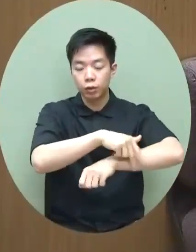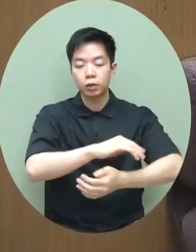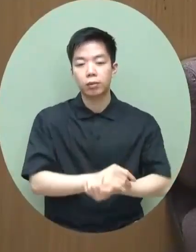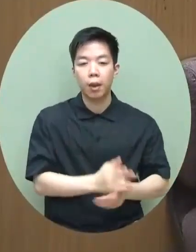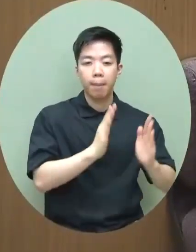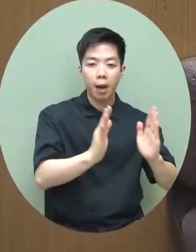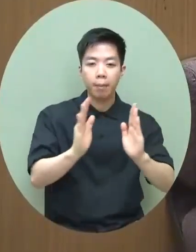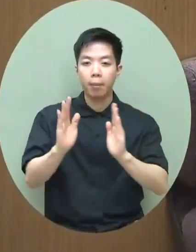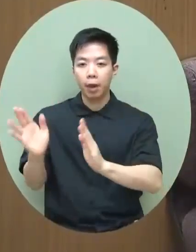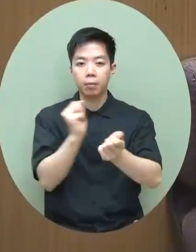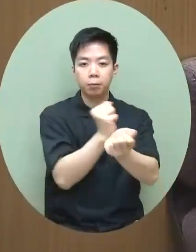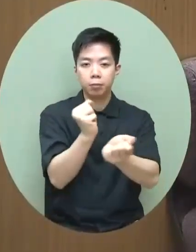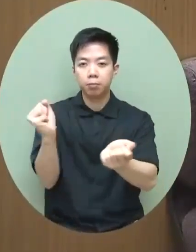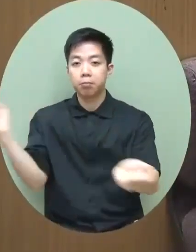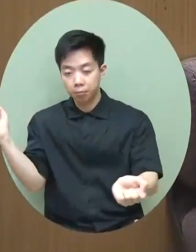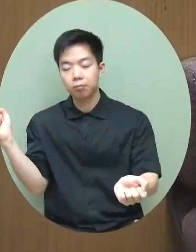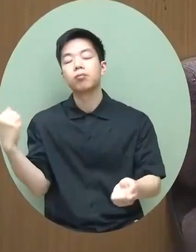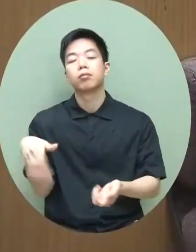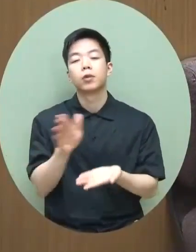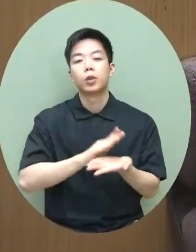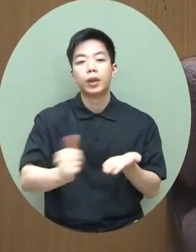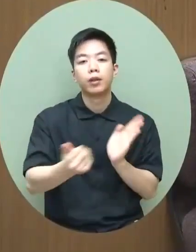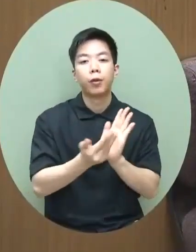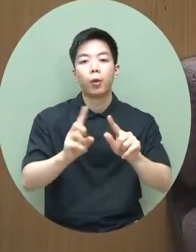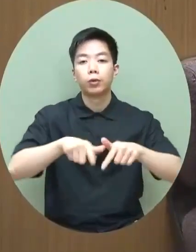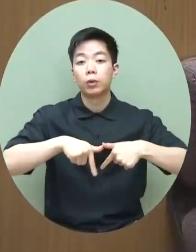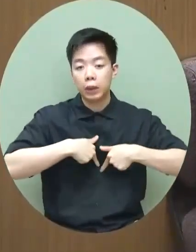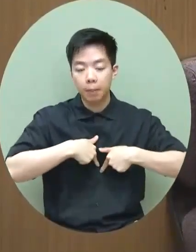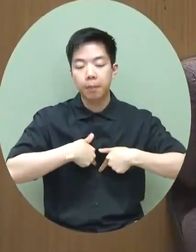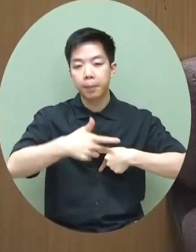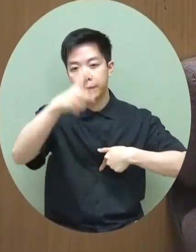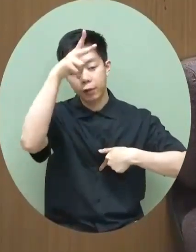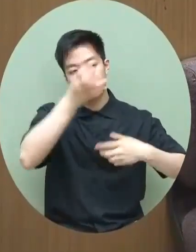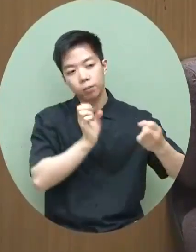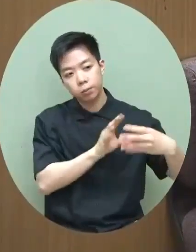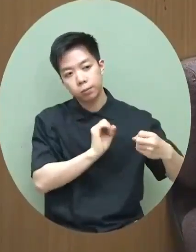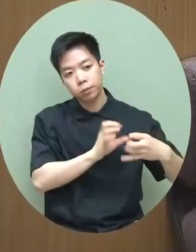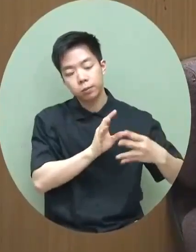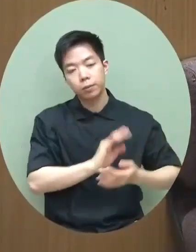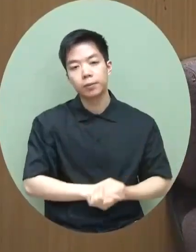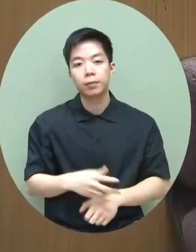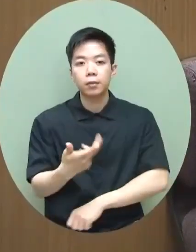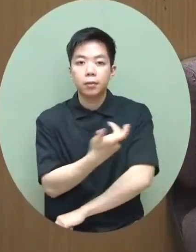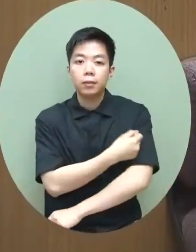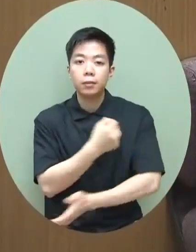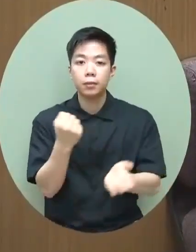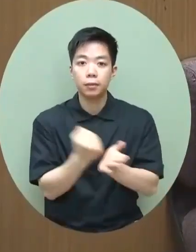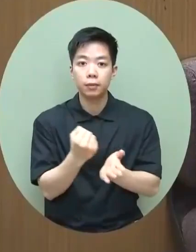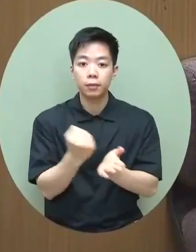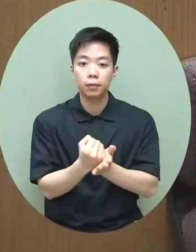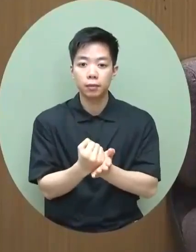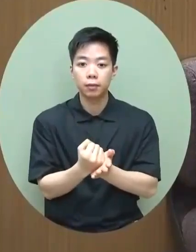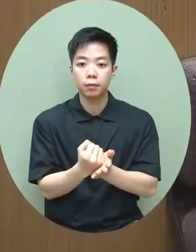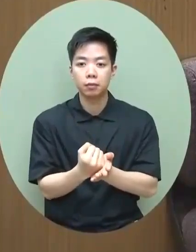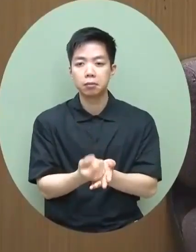下 CHP 其實有沒有跟政府商討過在疫苗通行證的方面，其實是不是打算都會一直實施的呢？即有沒有說去